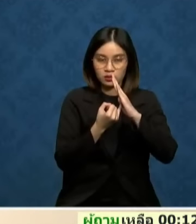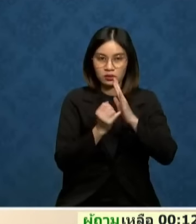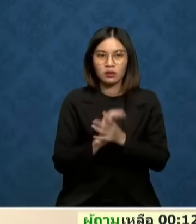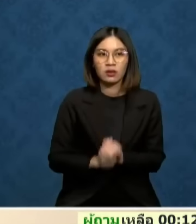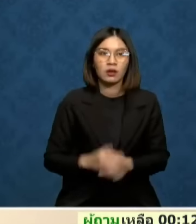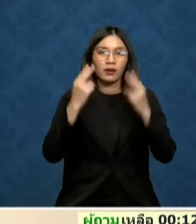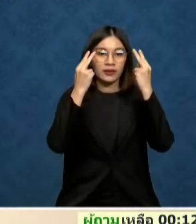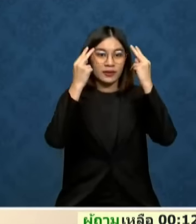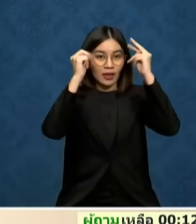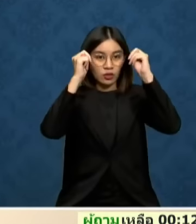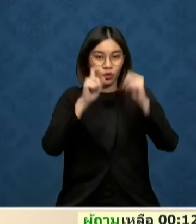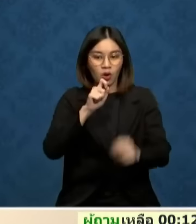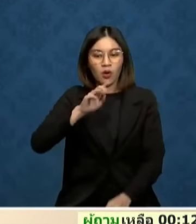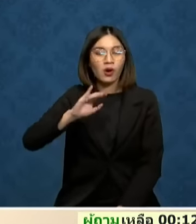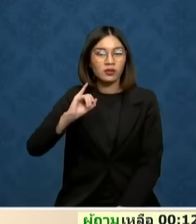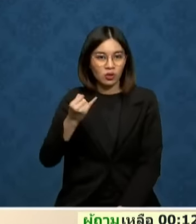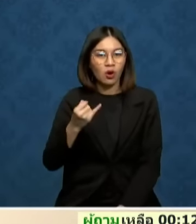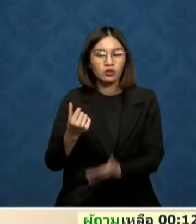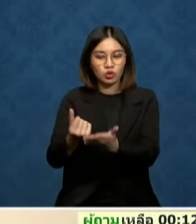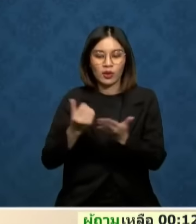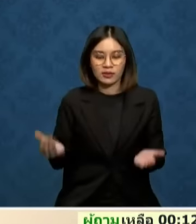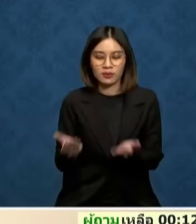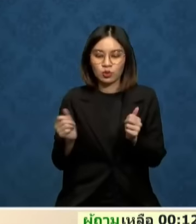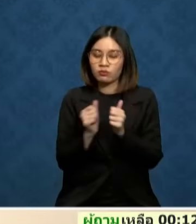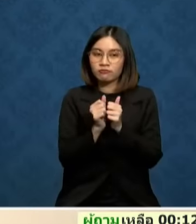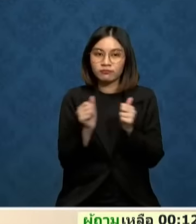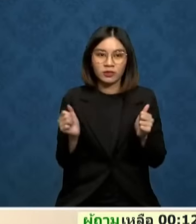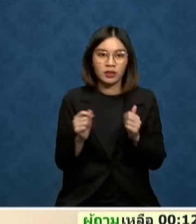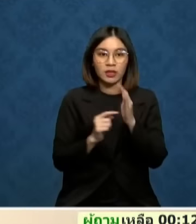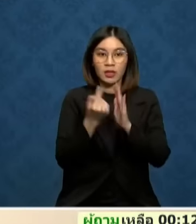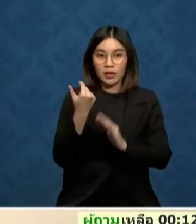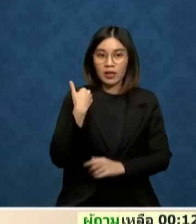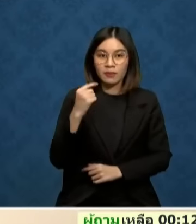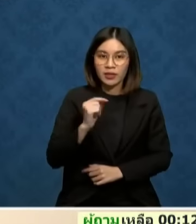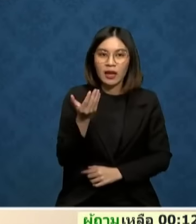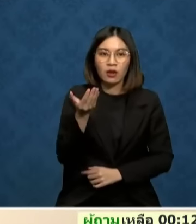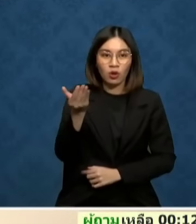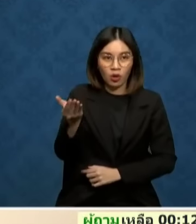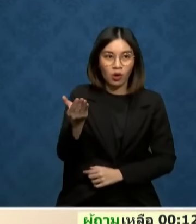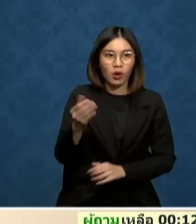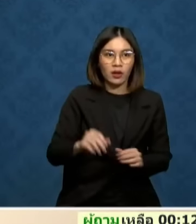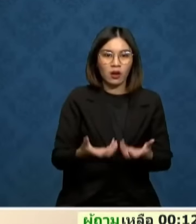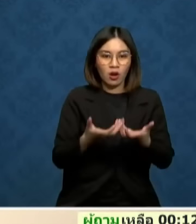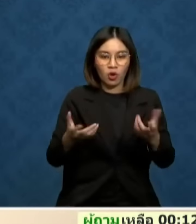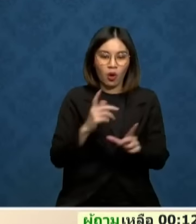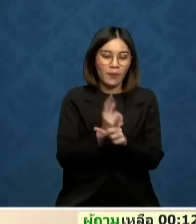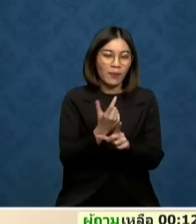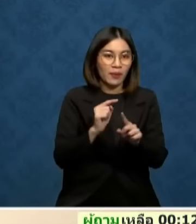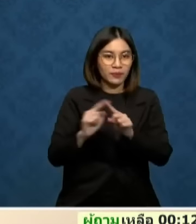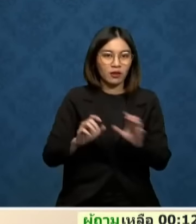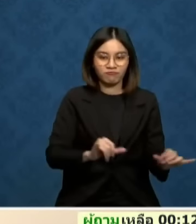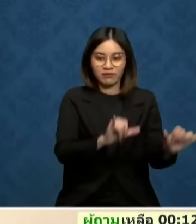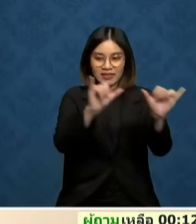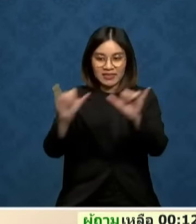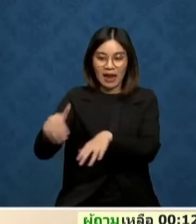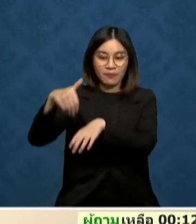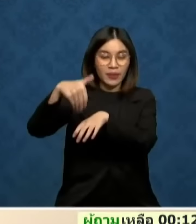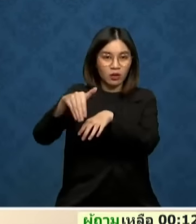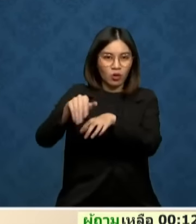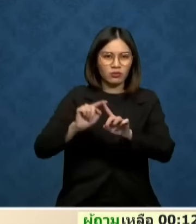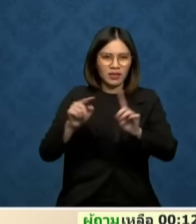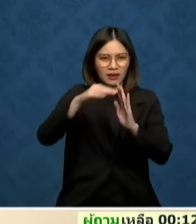วก็ท่านนายกองค์การบริหารส่วนจังหวัดที่ให้การสนับสนุนเป็นอย่างดีเริ่มต้นเรามีการขอย้ายอลูมิเนียมดอสนะคะออกนอกพื้นที่แ